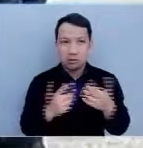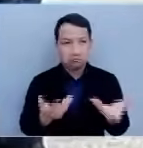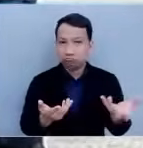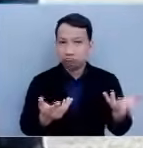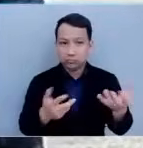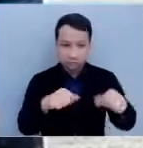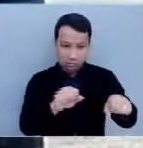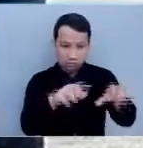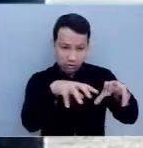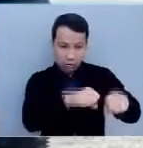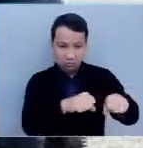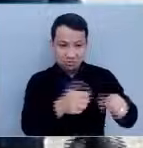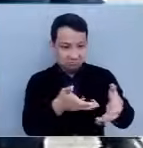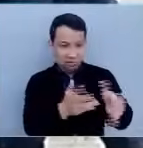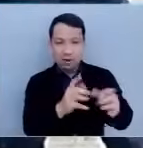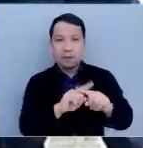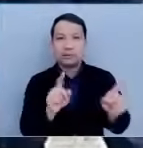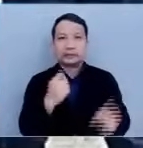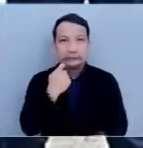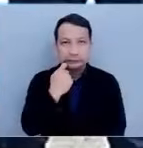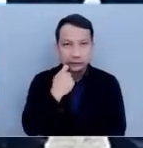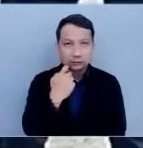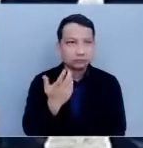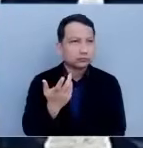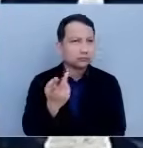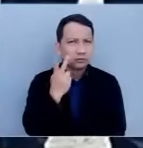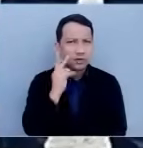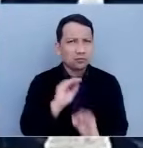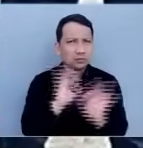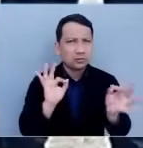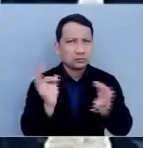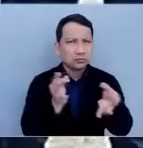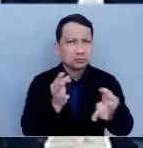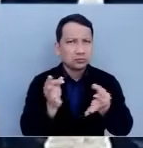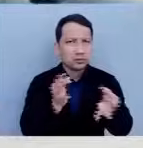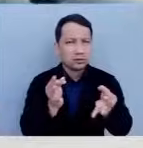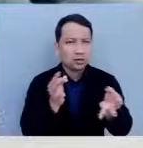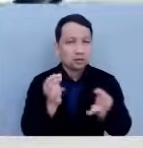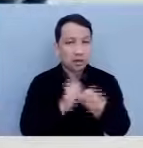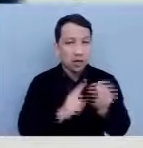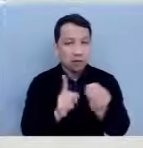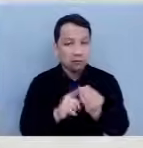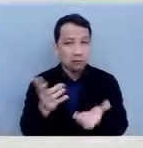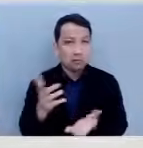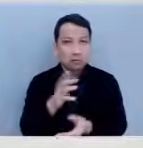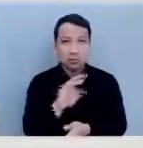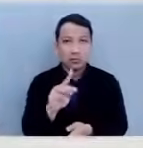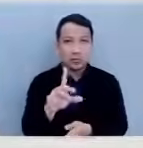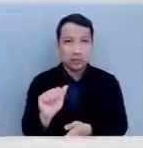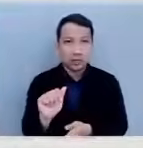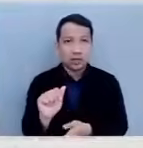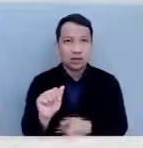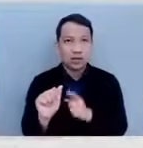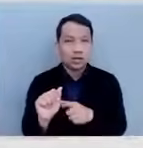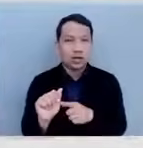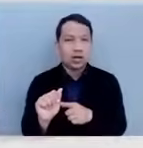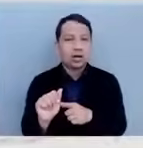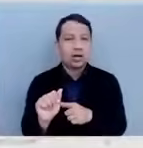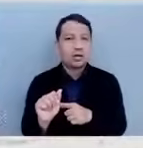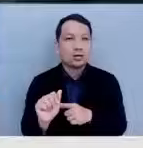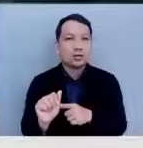yung huhulihin dito, no? Pero kanina, isa sa mga paglilinaw na ibinigay sa atin ng mga MMDA traffic